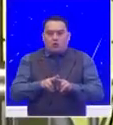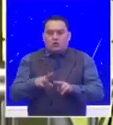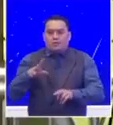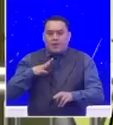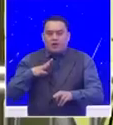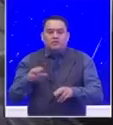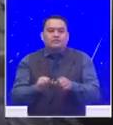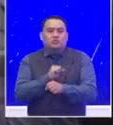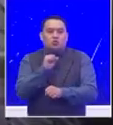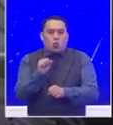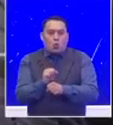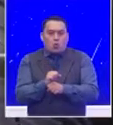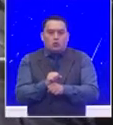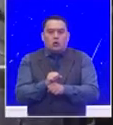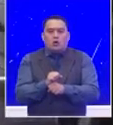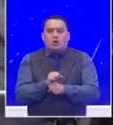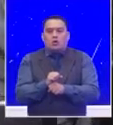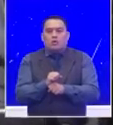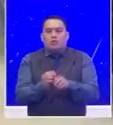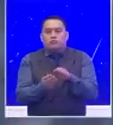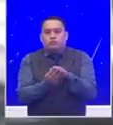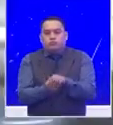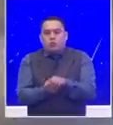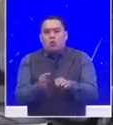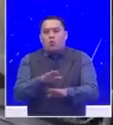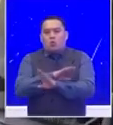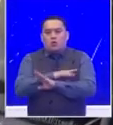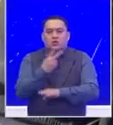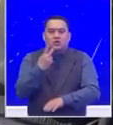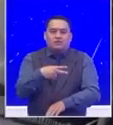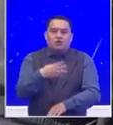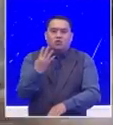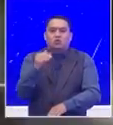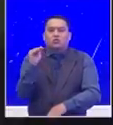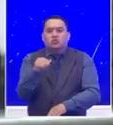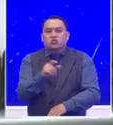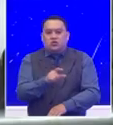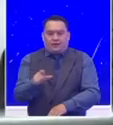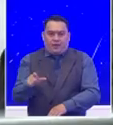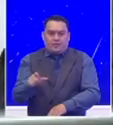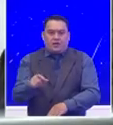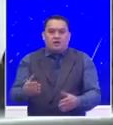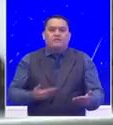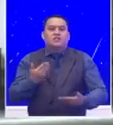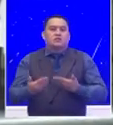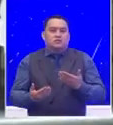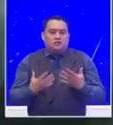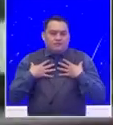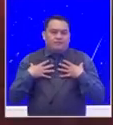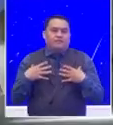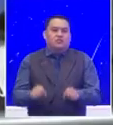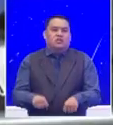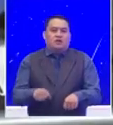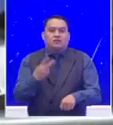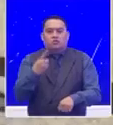прямо на Манхэттене развернули полевой морг. По миру всего погибших свыше 24 тысяч человек, выздоровевших более 124